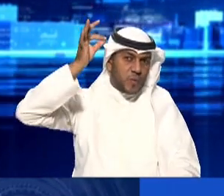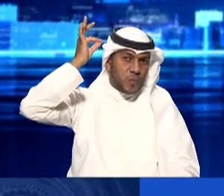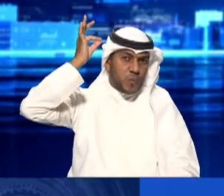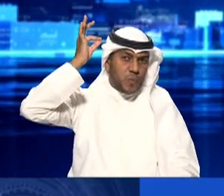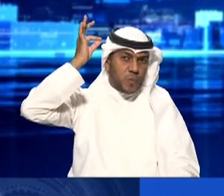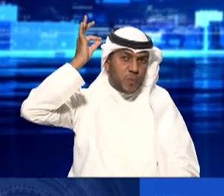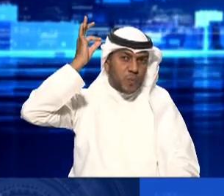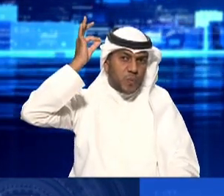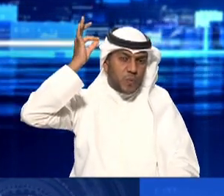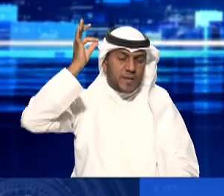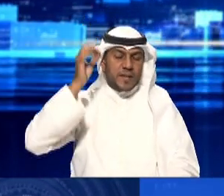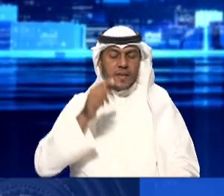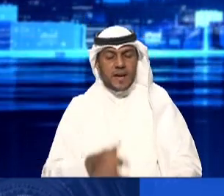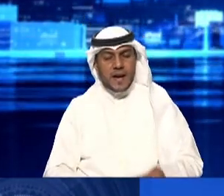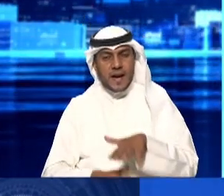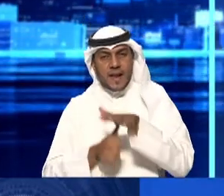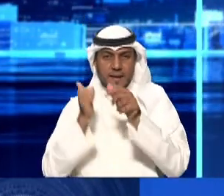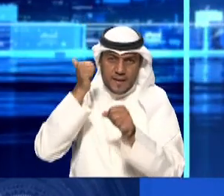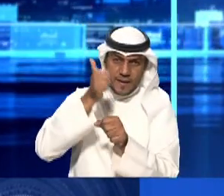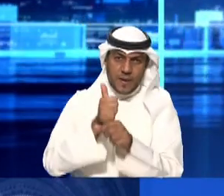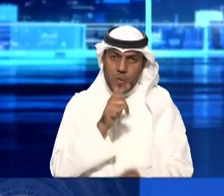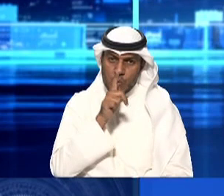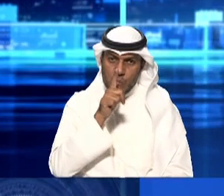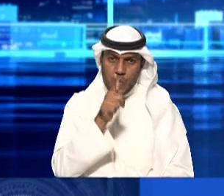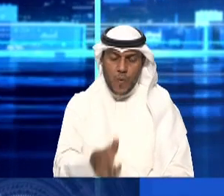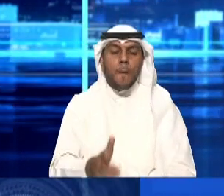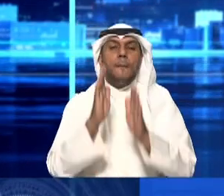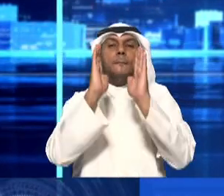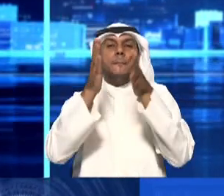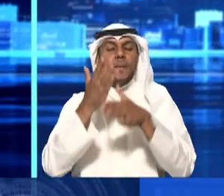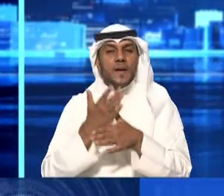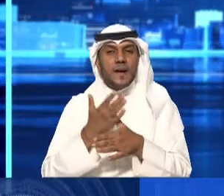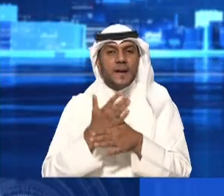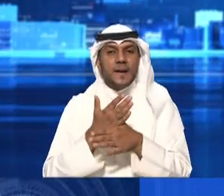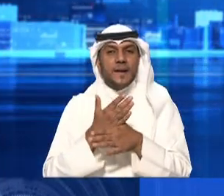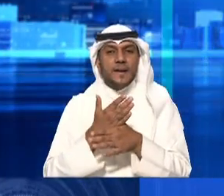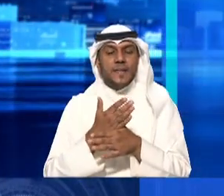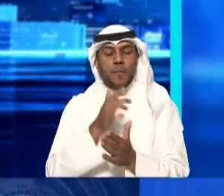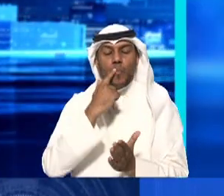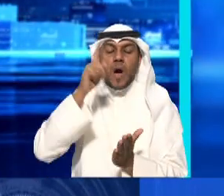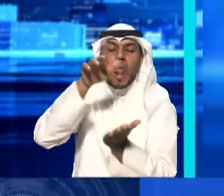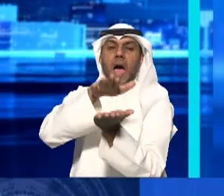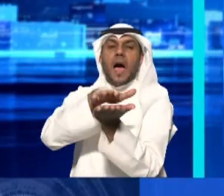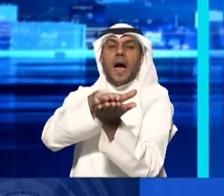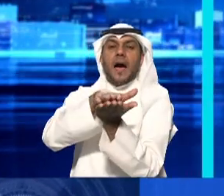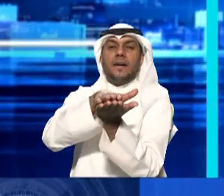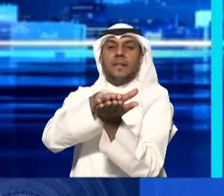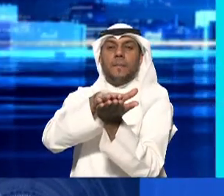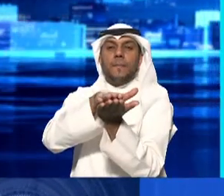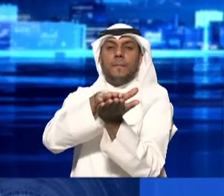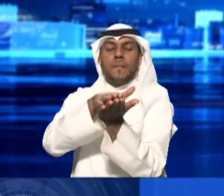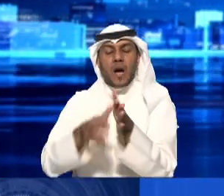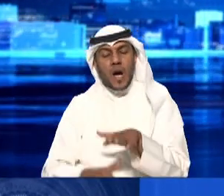رئيس الجمهورية التونسية الشقيقة. ضمنها سمو خالص تهاني بمناسبة أداء فخامته اليمين الدستورية